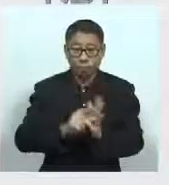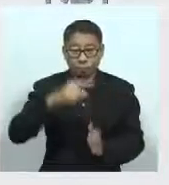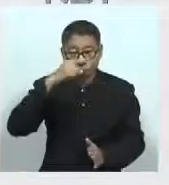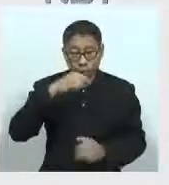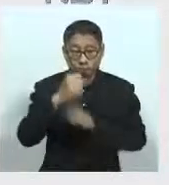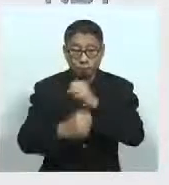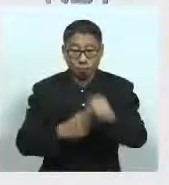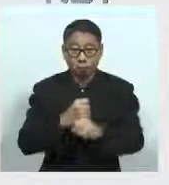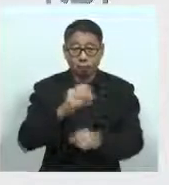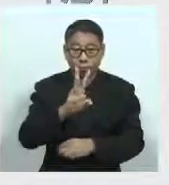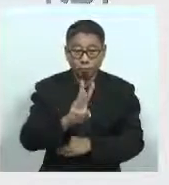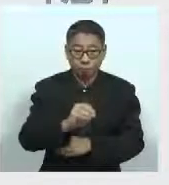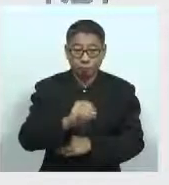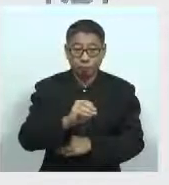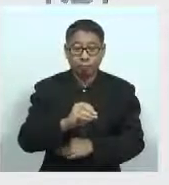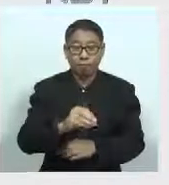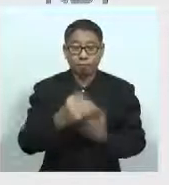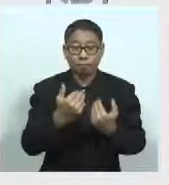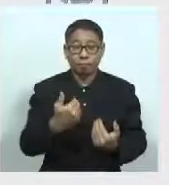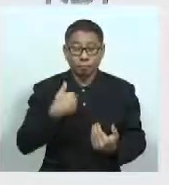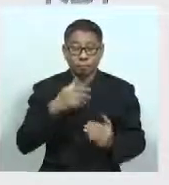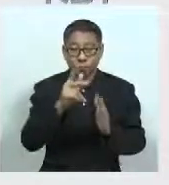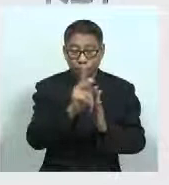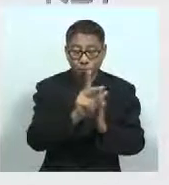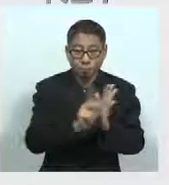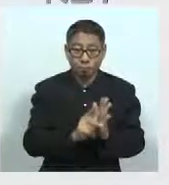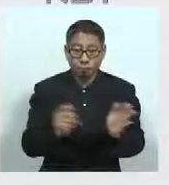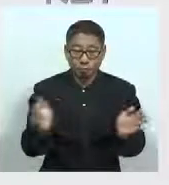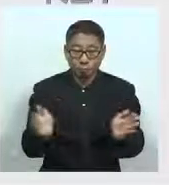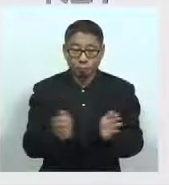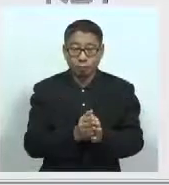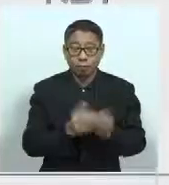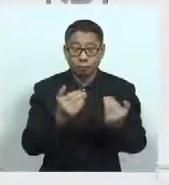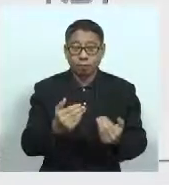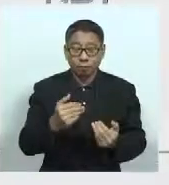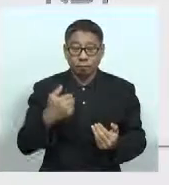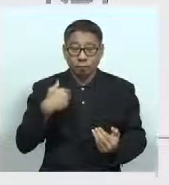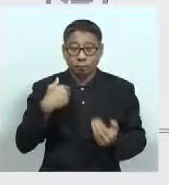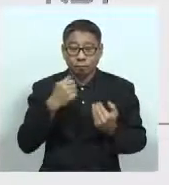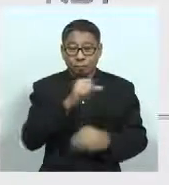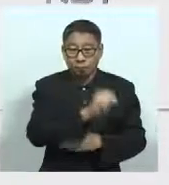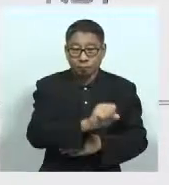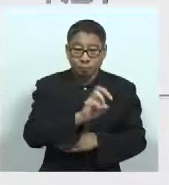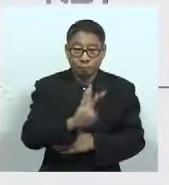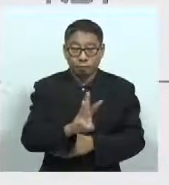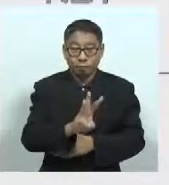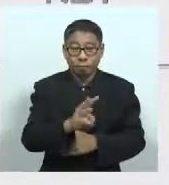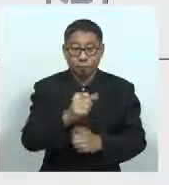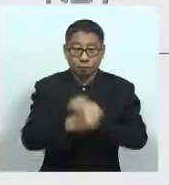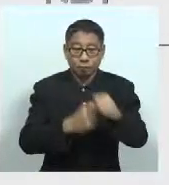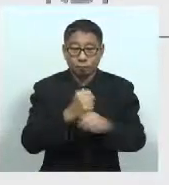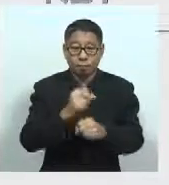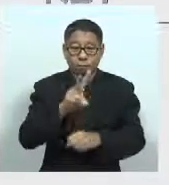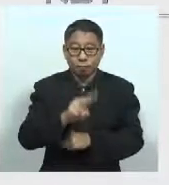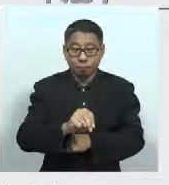ทธศักราช2560และพระราชบัญญัติประกอบรัฐธรรมนูญว่าด้วยการได้มาซึ่งสมาชิกวุฒิสภาพุทธศัก